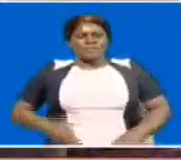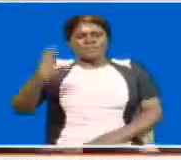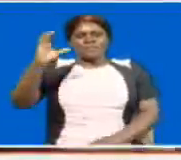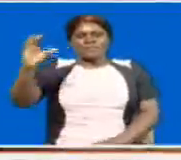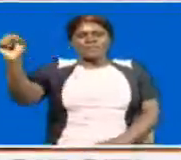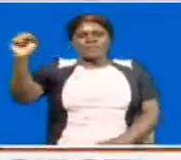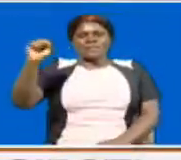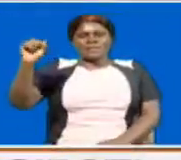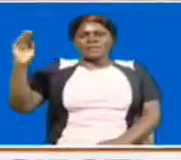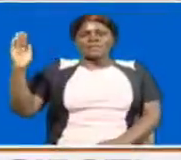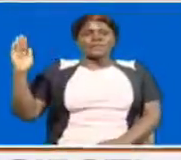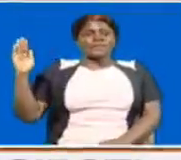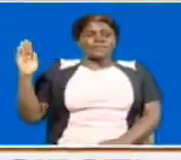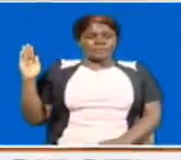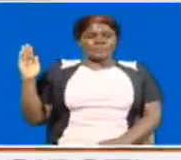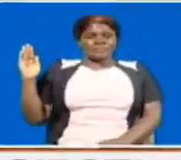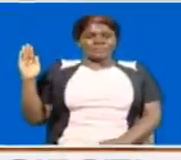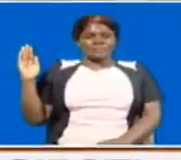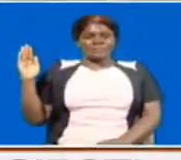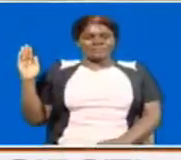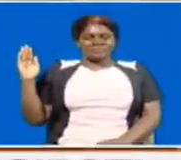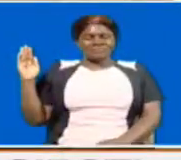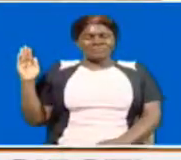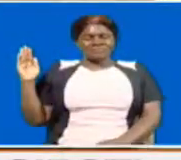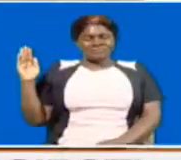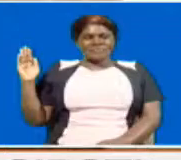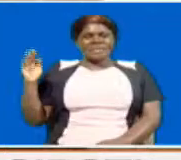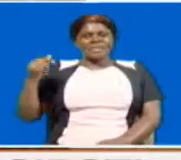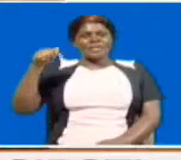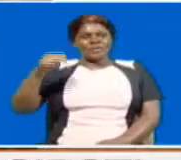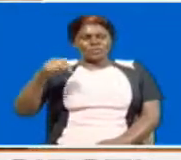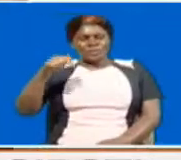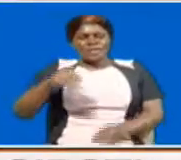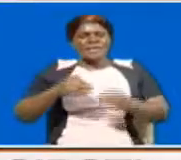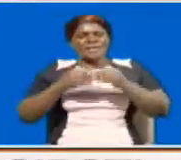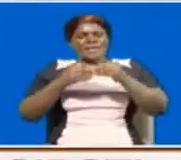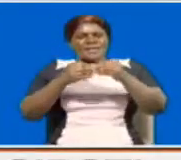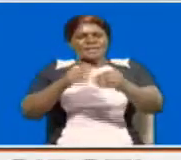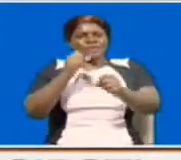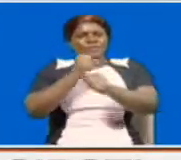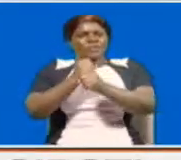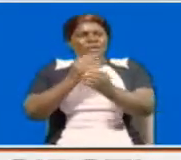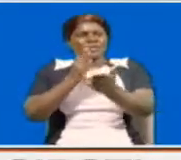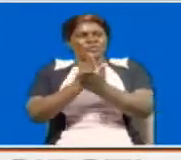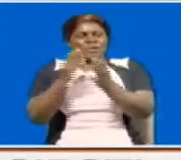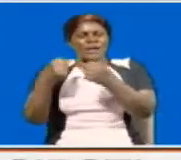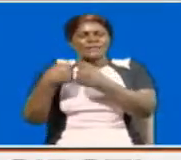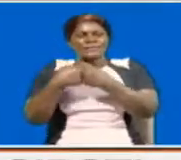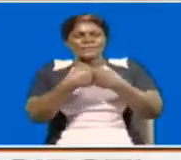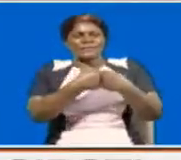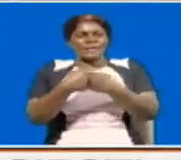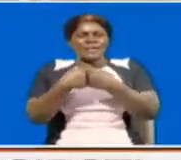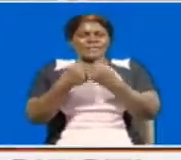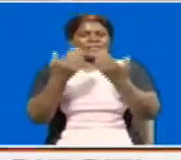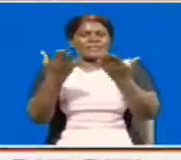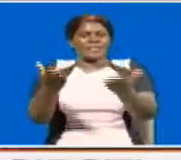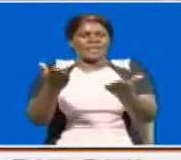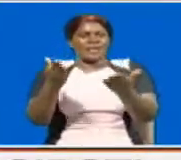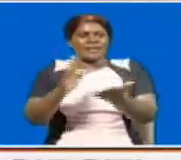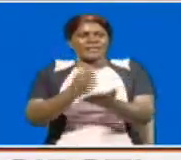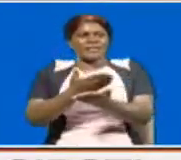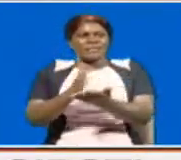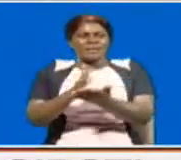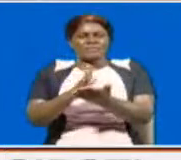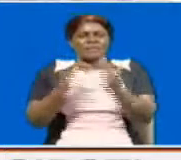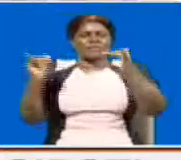Waziri wa masuala ya ndani Profesa Kithure Kindiki amekuwa mstari wa mbele kuhakikisha kuwa changamoto ambazo zimekuwepo kwenye idara